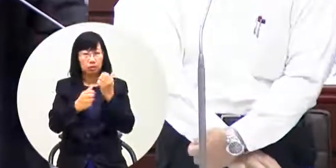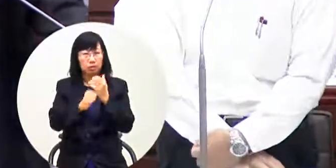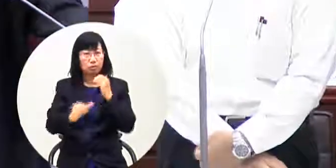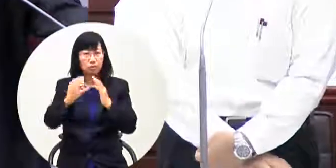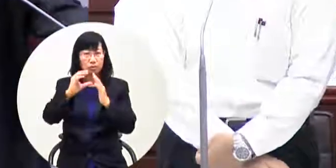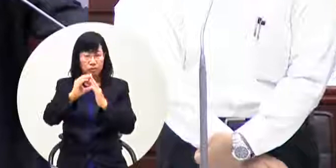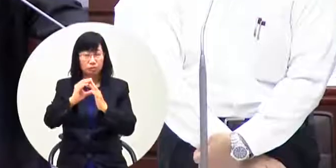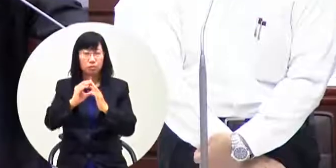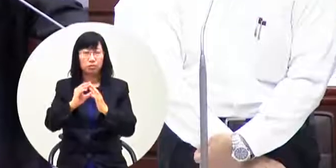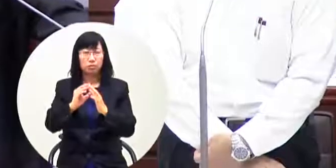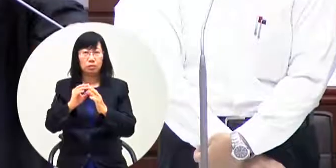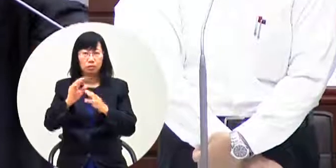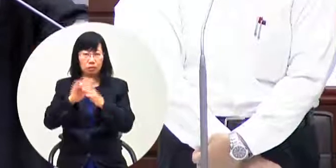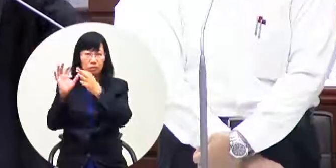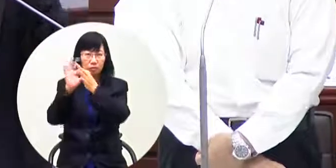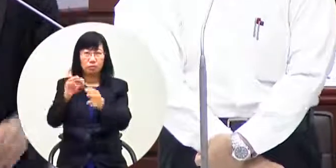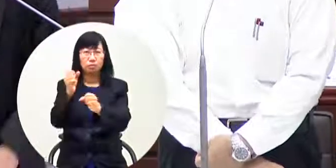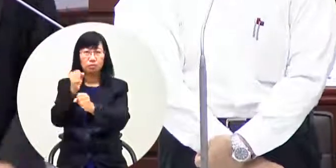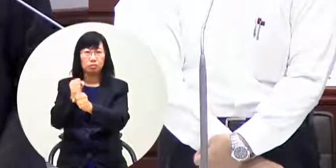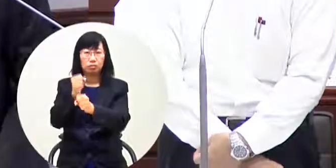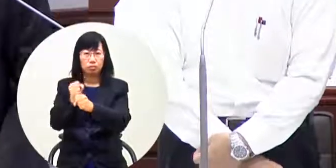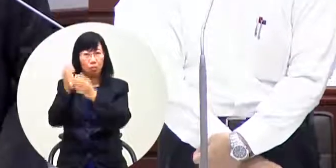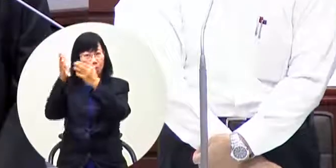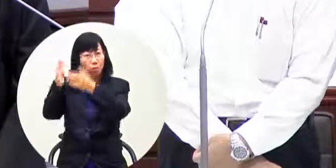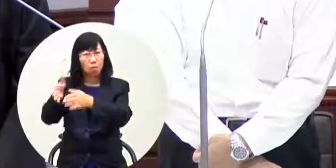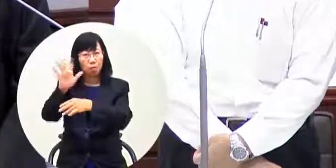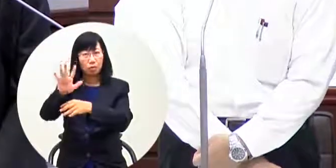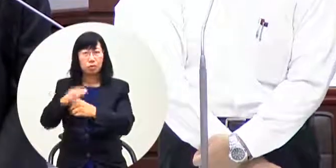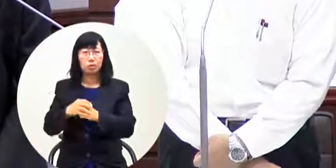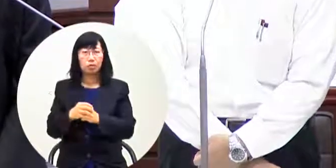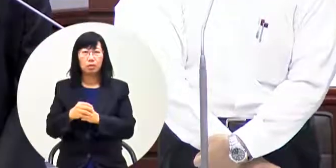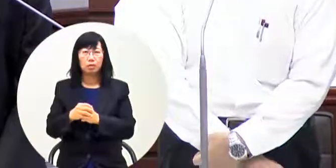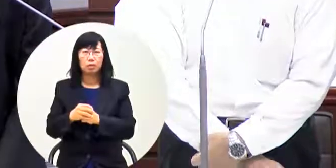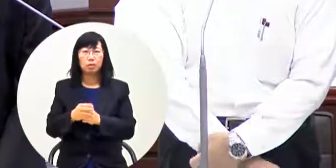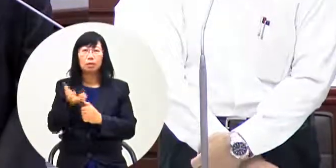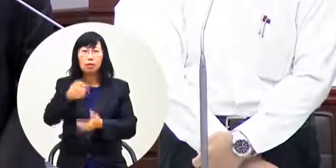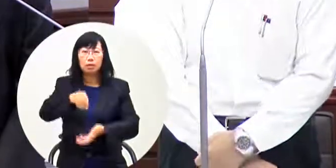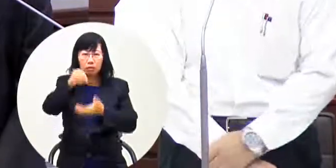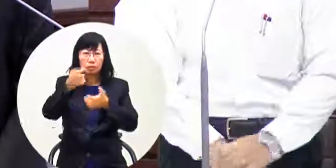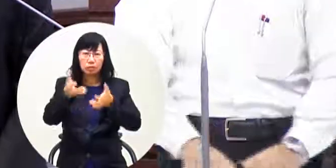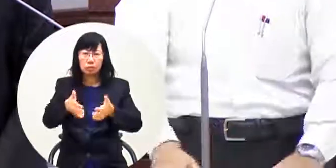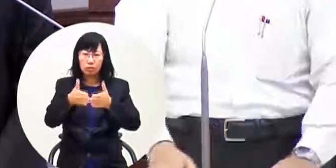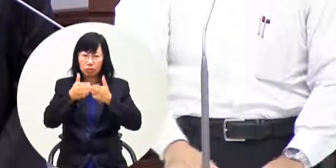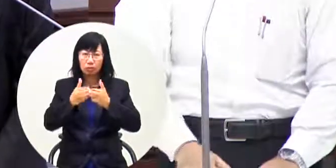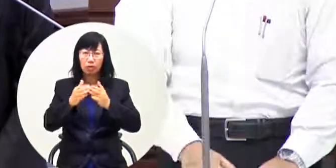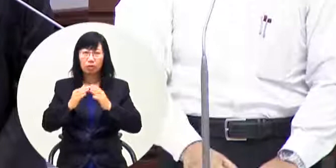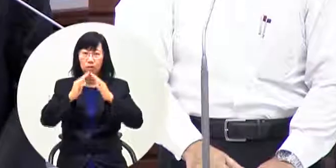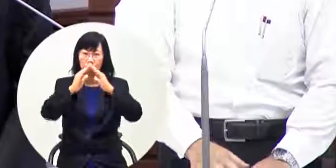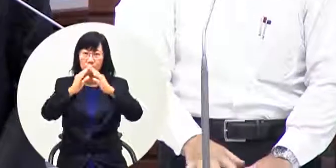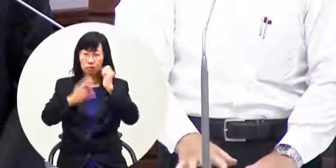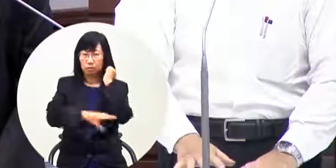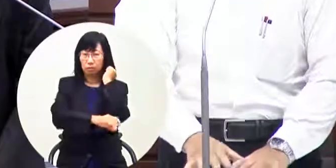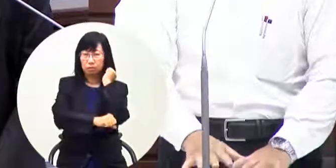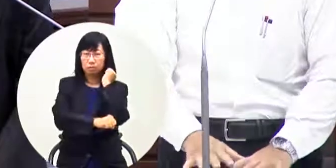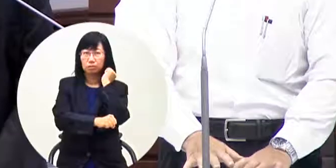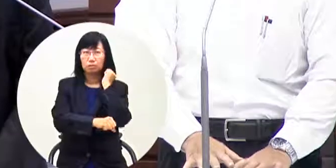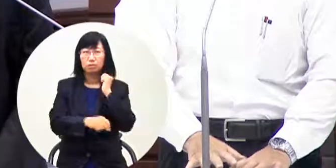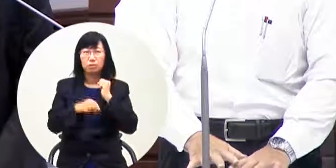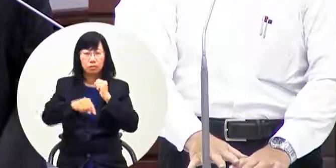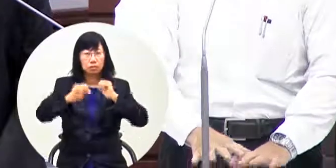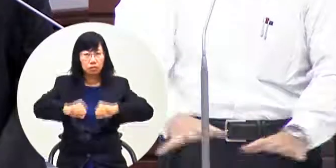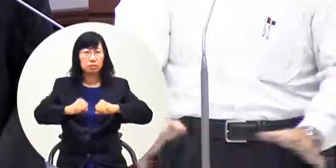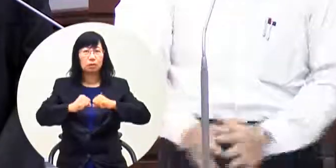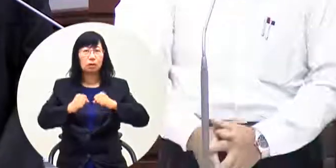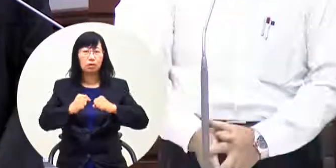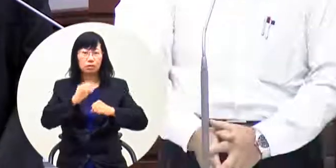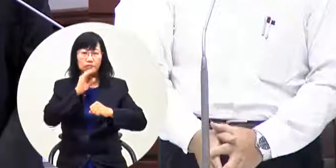上郑远刚刚讲的其实是一个很重要的一个整个城市治理的基础，就是其实这个健康是应该是大家，但它